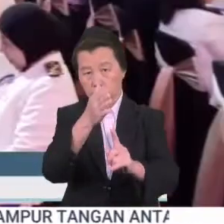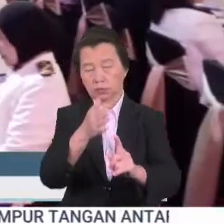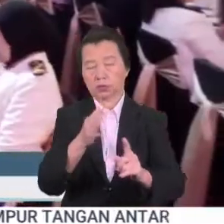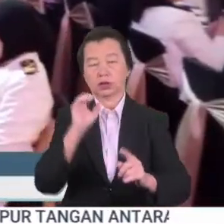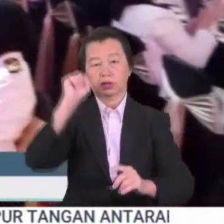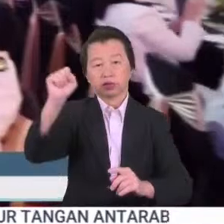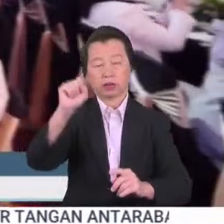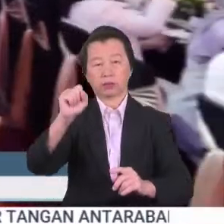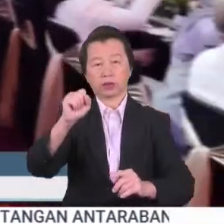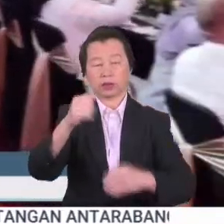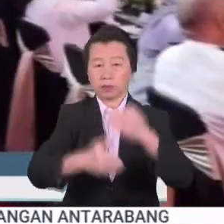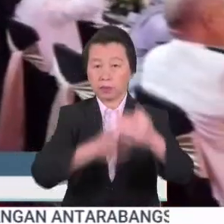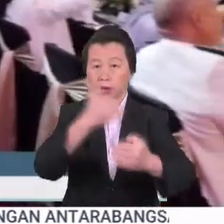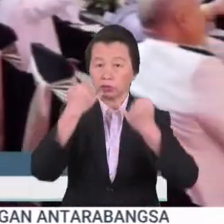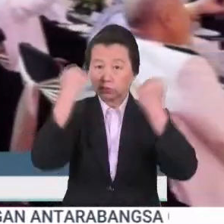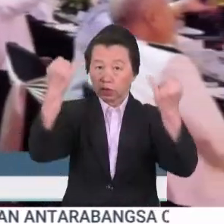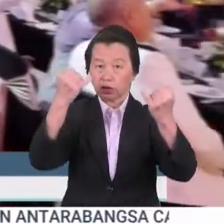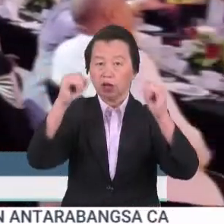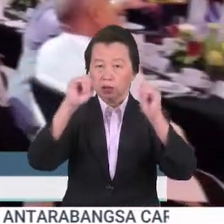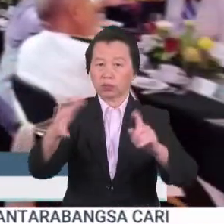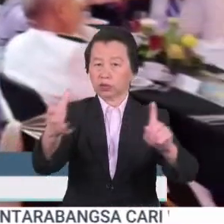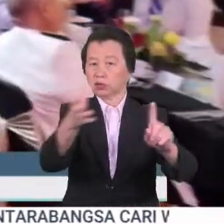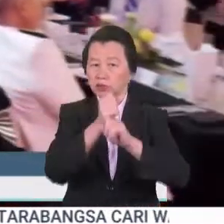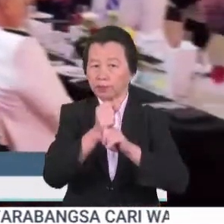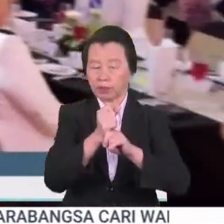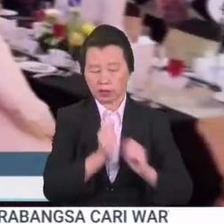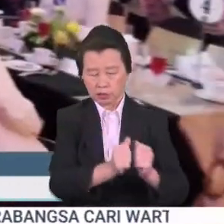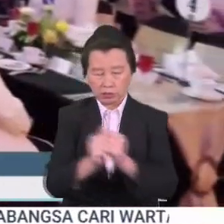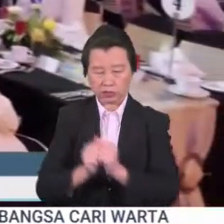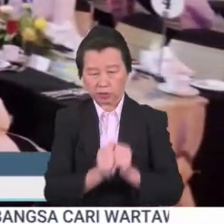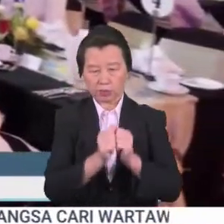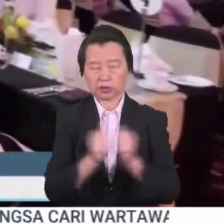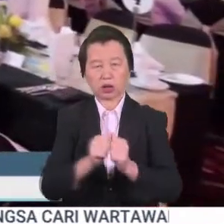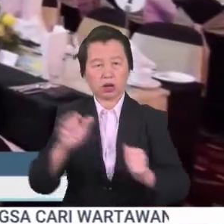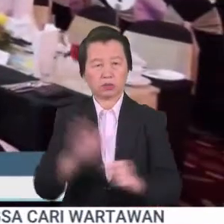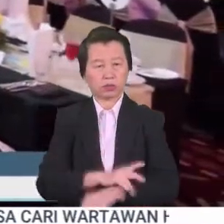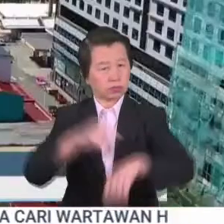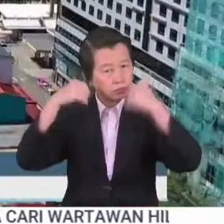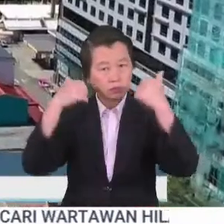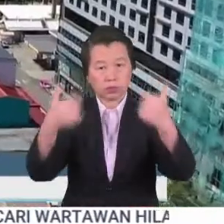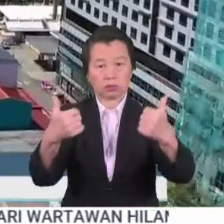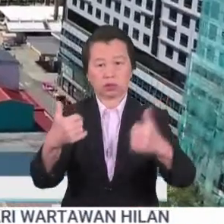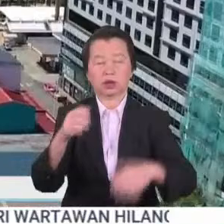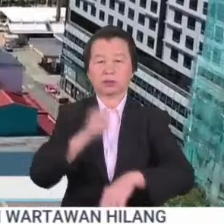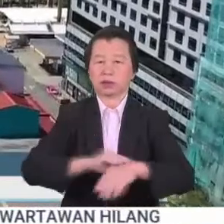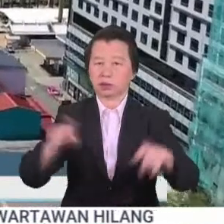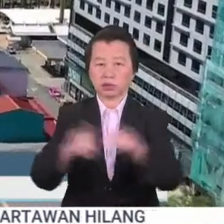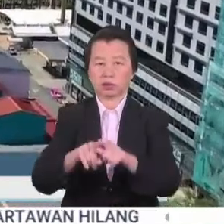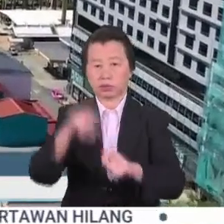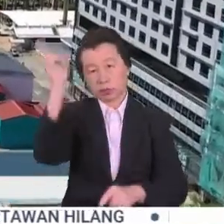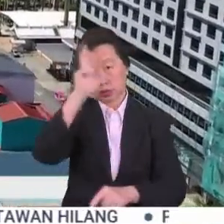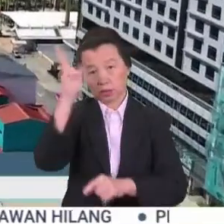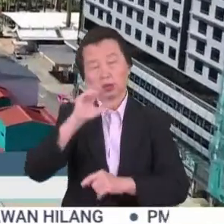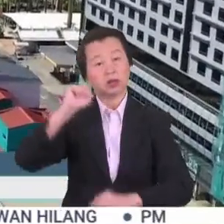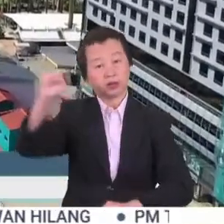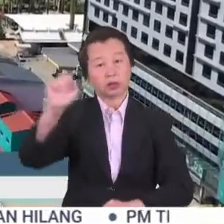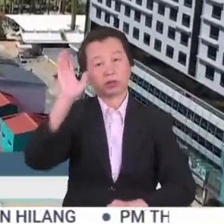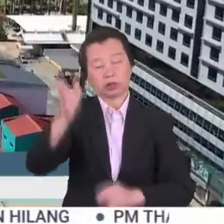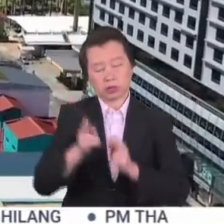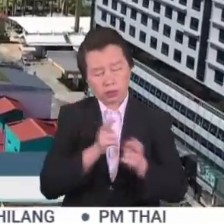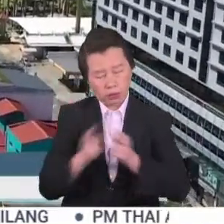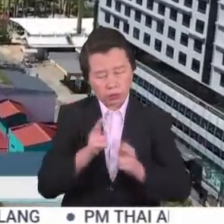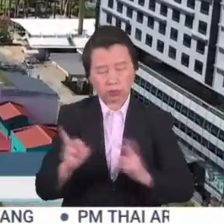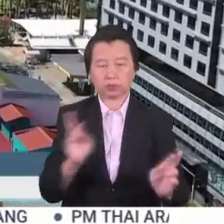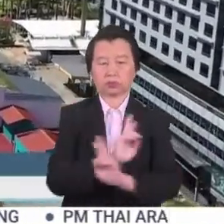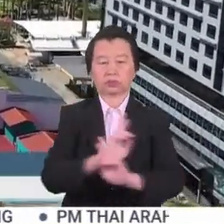maju jaya smj mampu dicapai bersama dengan penuh kecemerlangan dalam masa sama Kerajaan Negeri juga akan berusaha